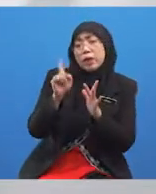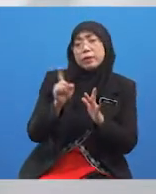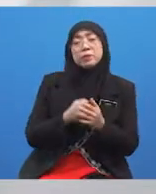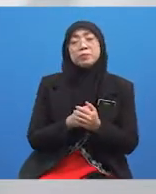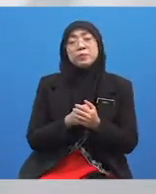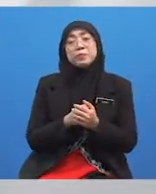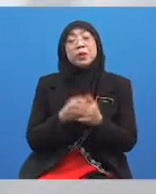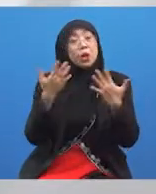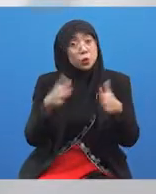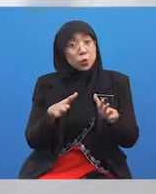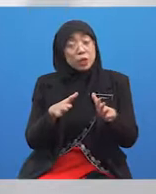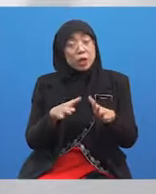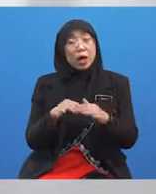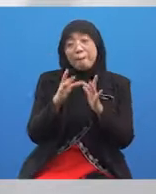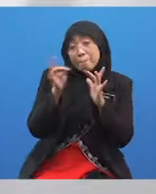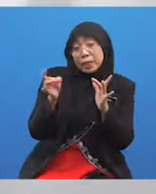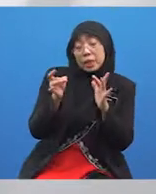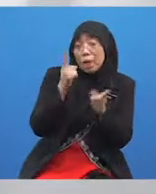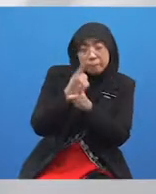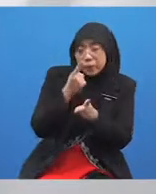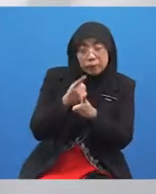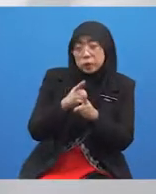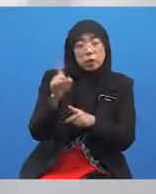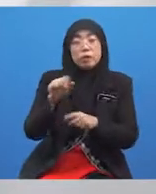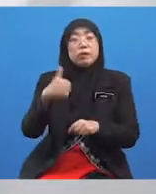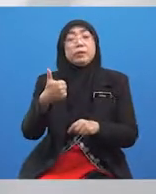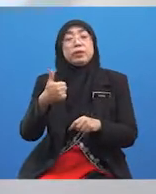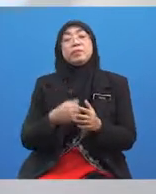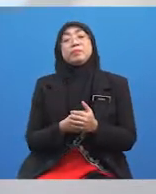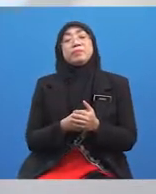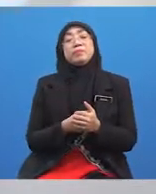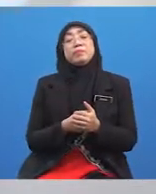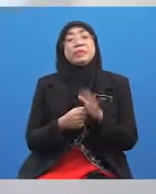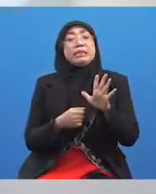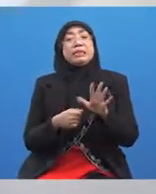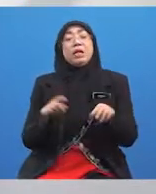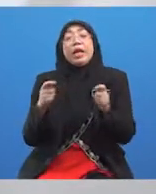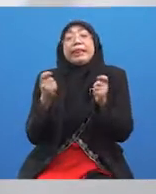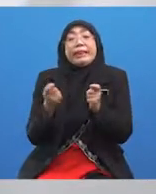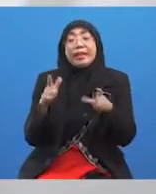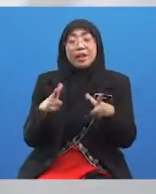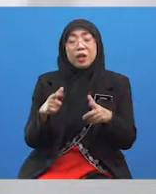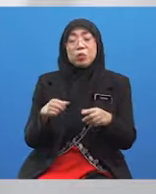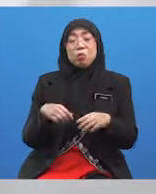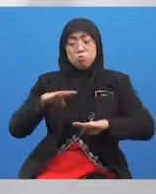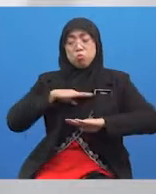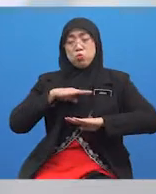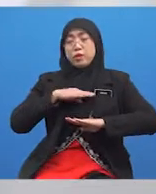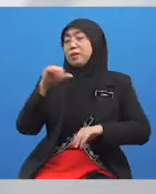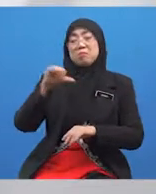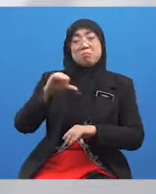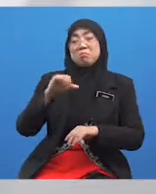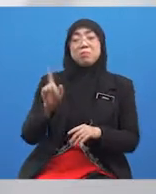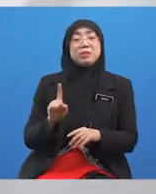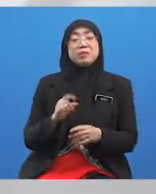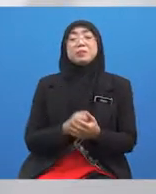membuat keputusan, pilih alternatif terbaik. Dan yang kelima, gelagat selepas jualan, puas hati atau tidak